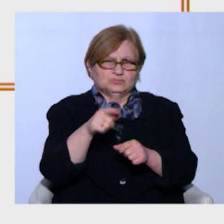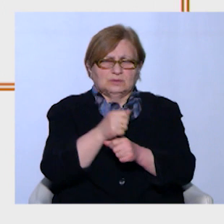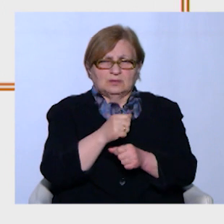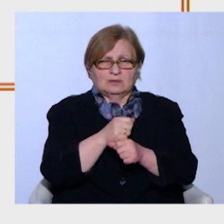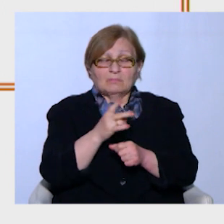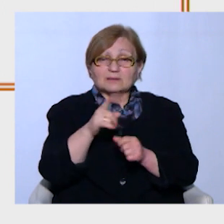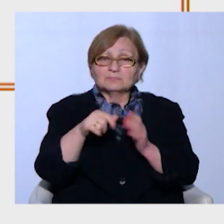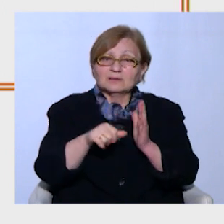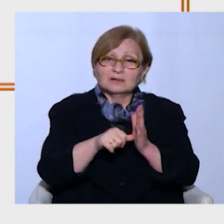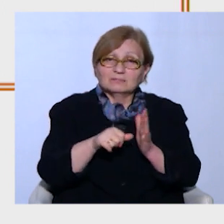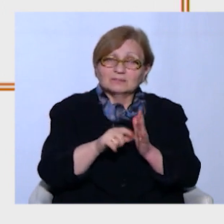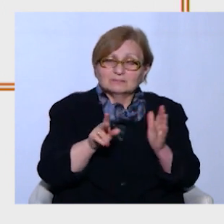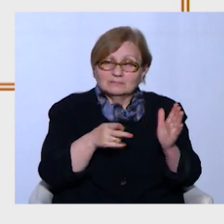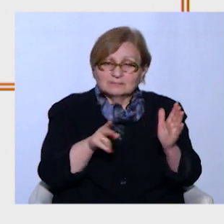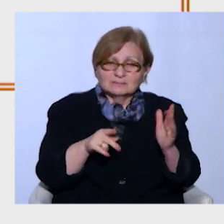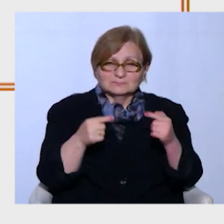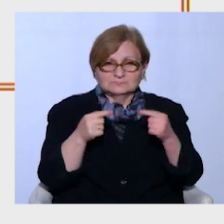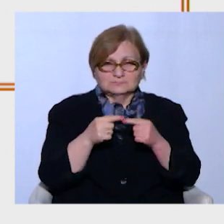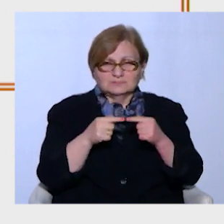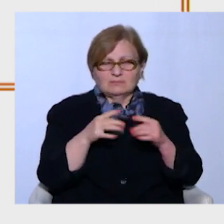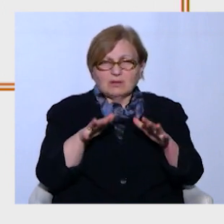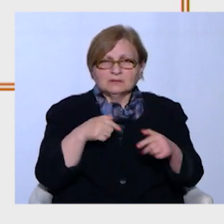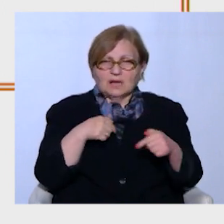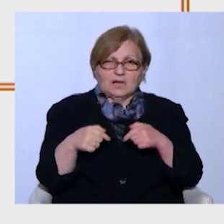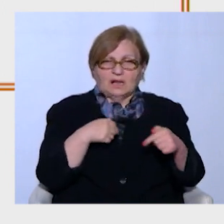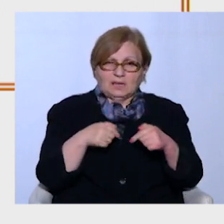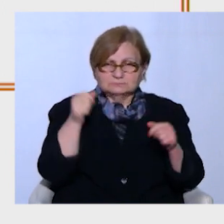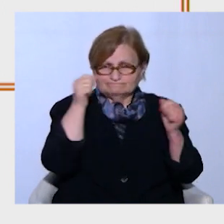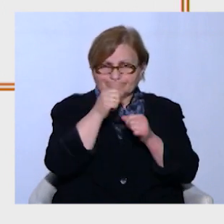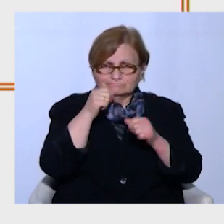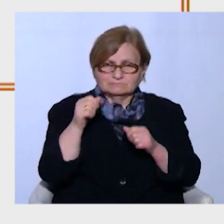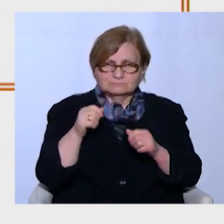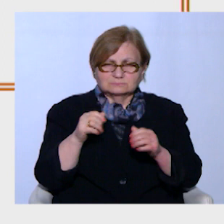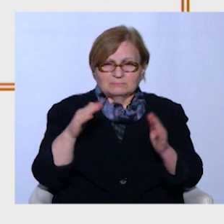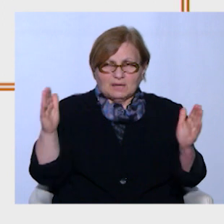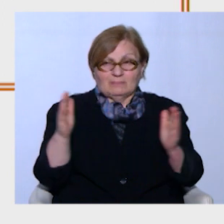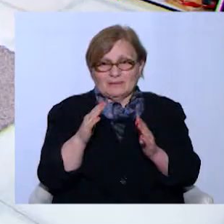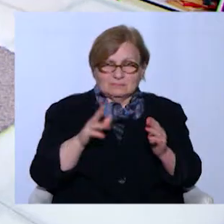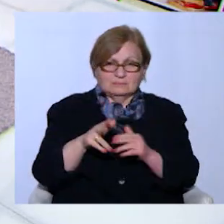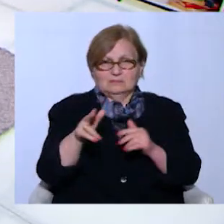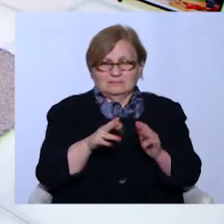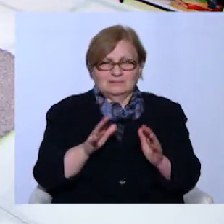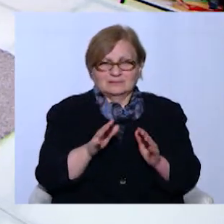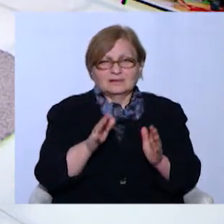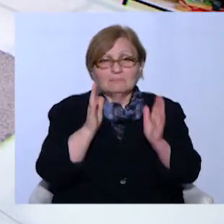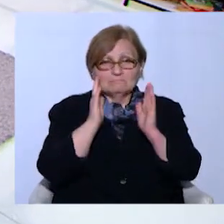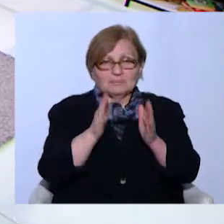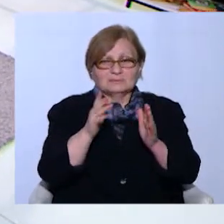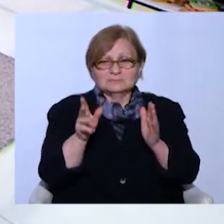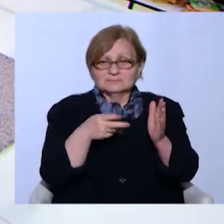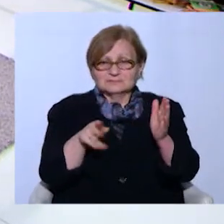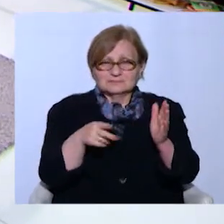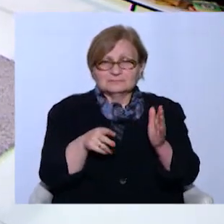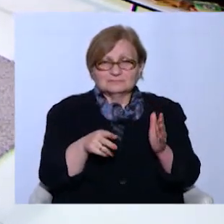რომ გამოთვლები ზუსტად, ანუ ბევრი არ იწვალო და ზუსტად იცოდე რამხელა დიამეტრის წრფე უნდა გააკეთო, ხო? ანუ წრე,